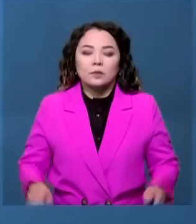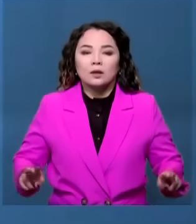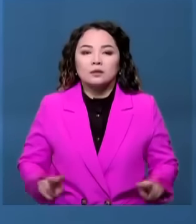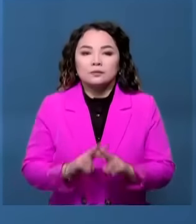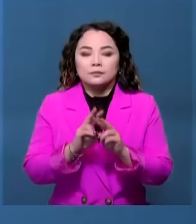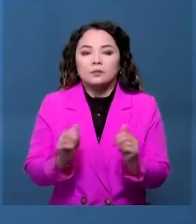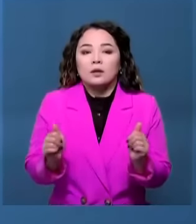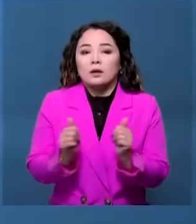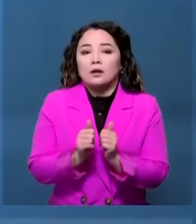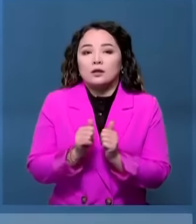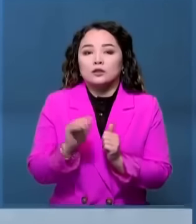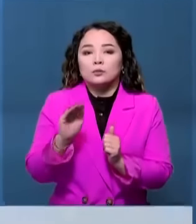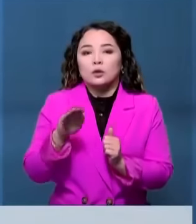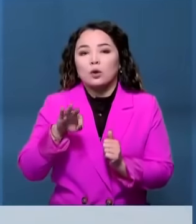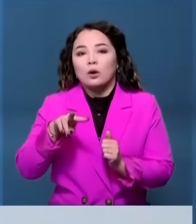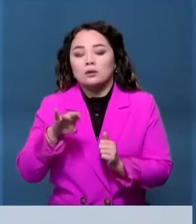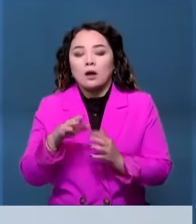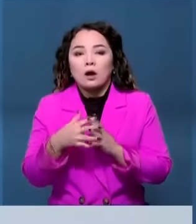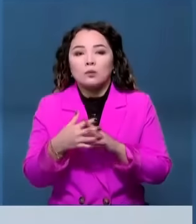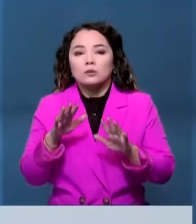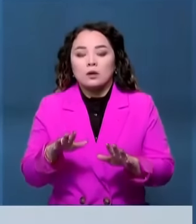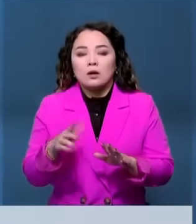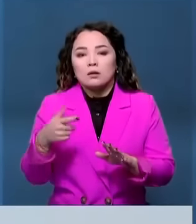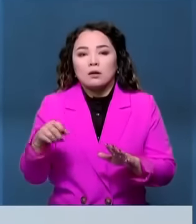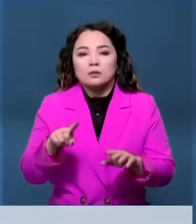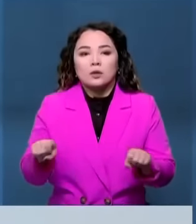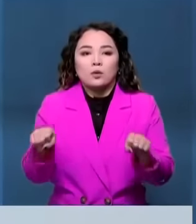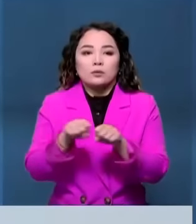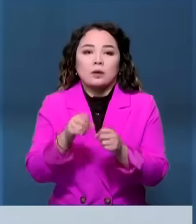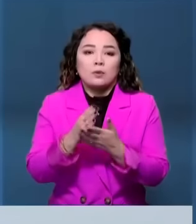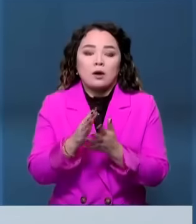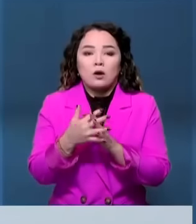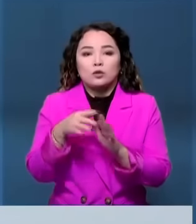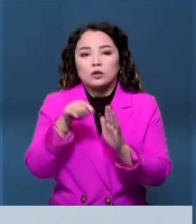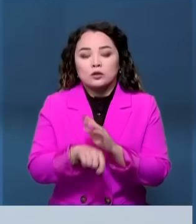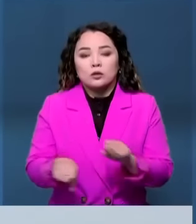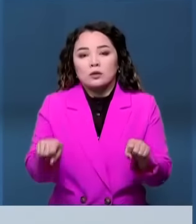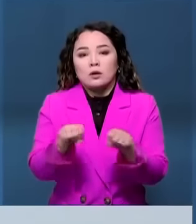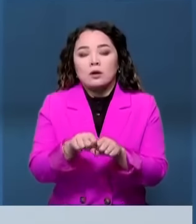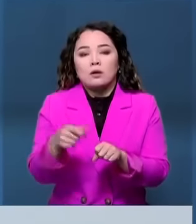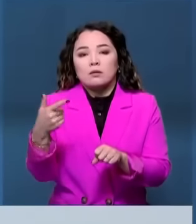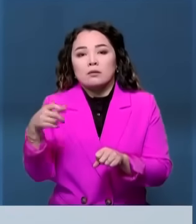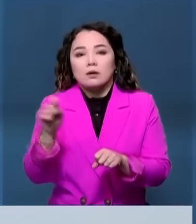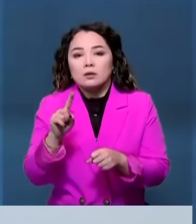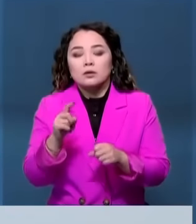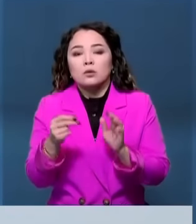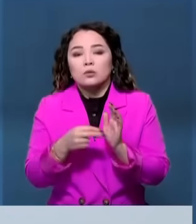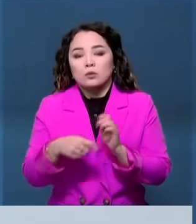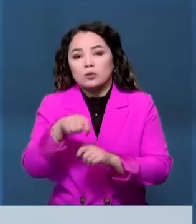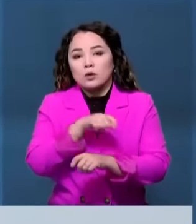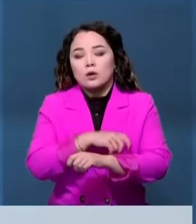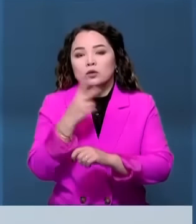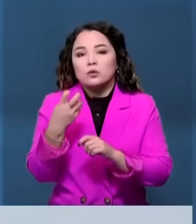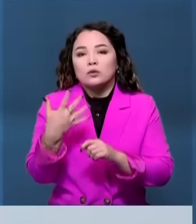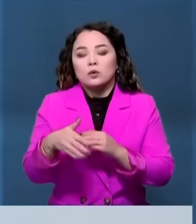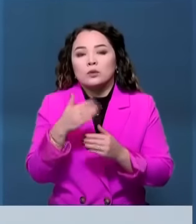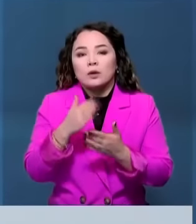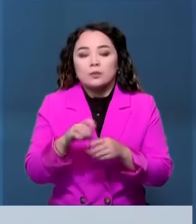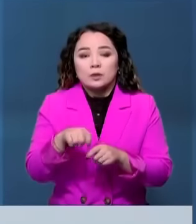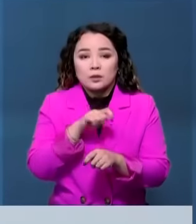Елорда аргесіндегі Жібек жолы ауылы көгілдір отынға қосылды. Ауыл ішінде жүргізілген газ құбырының ұзындығы 250 шақырымға